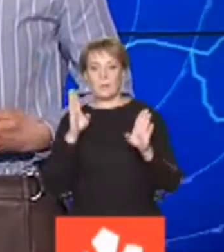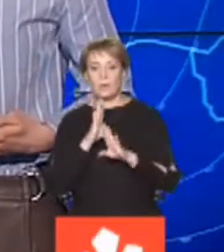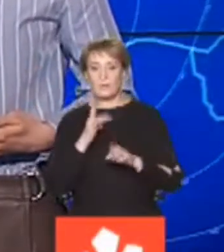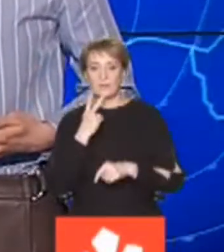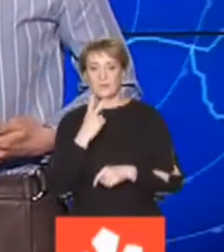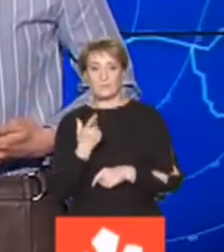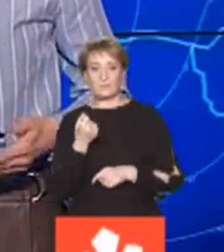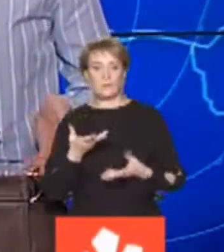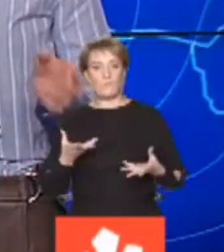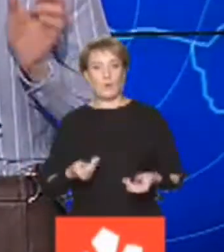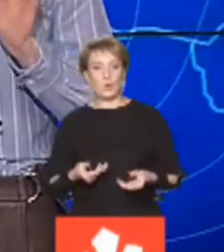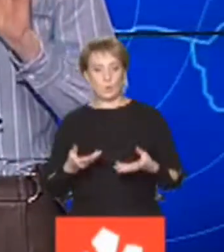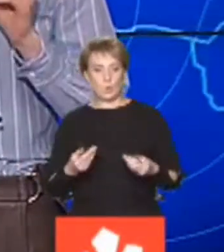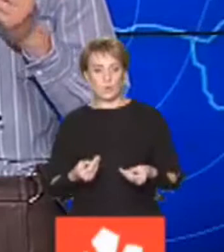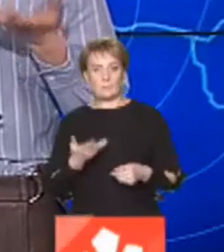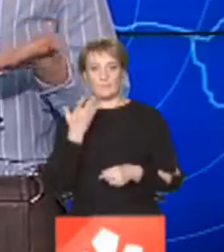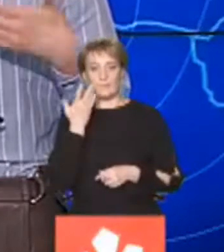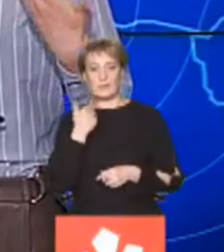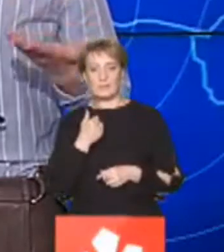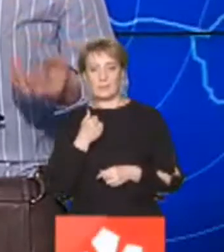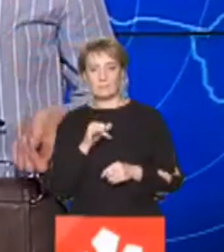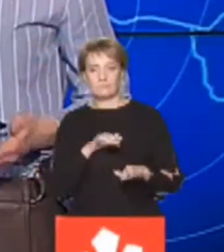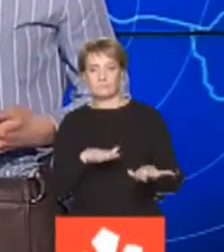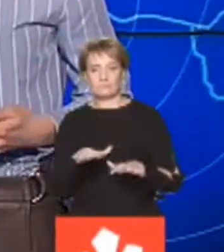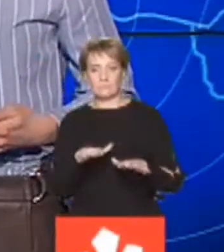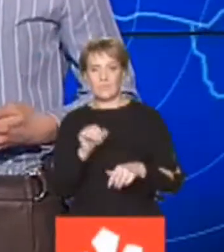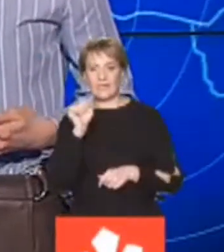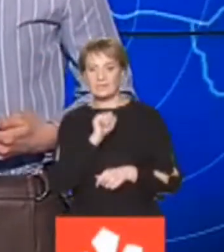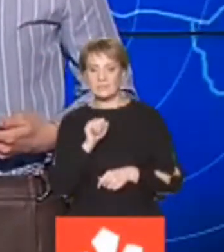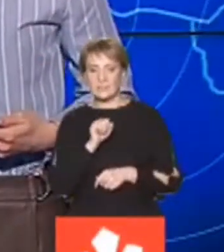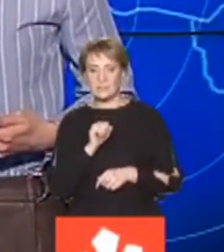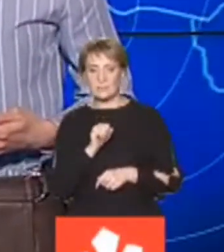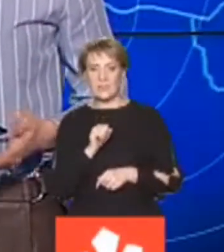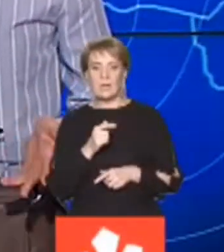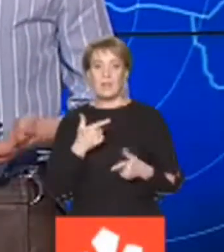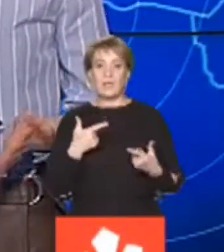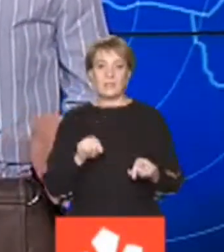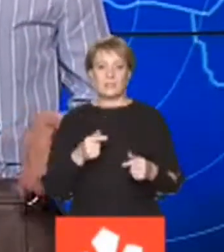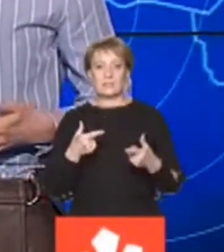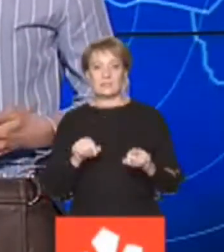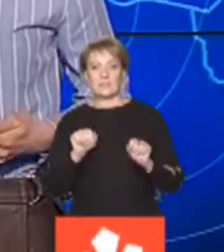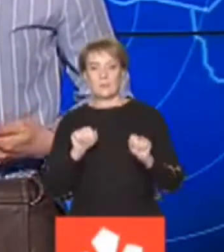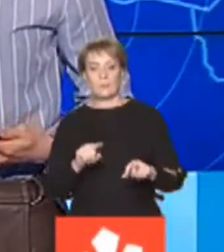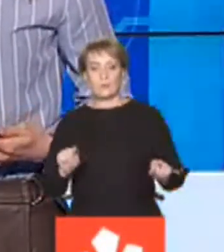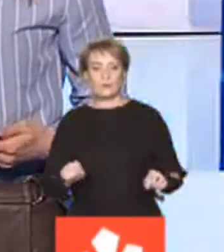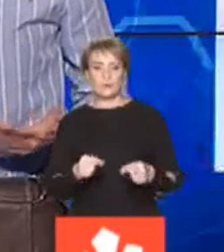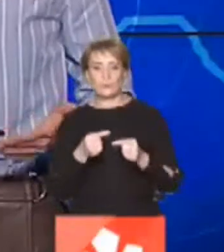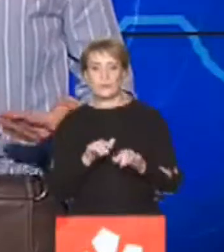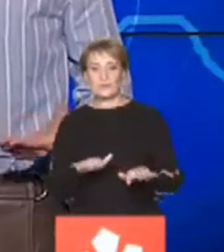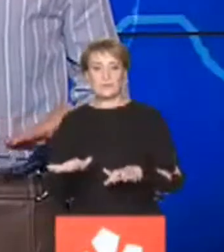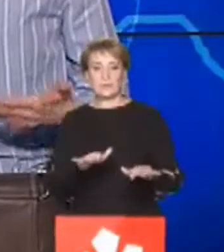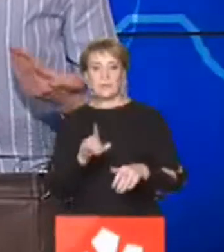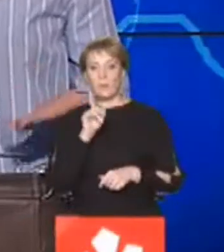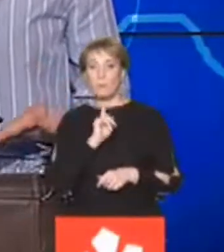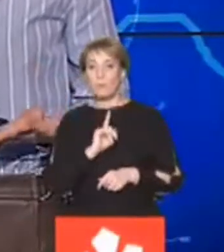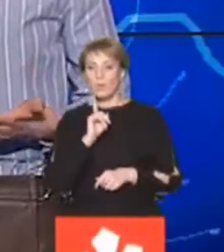бачимо трошки вологе, і коли воно кристалізується під час морозу, то де-не-де можуть утворитися дещо слизькі ділянки дороги. Але поки